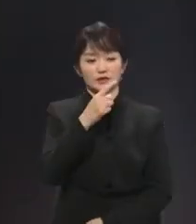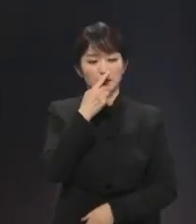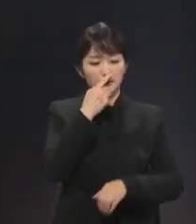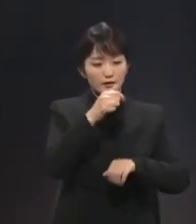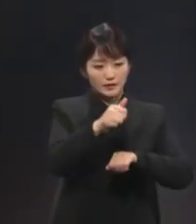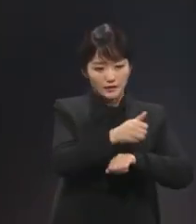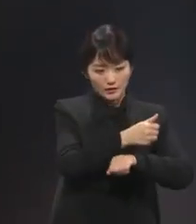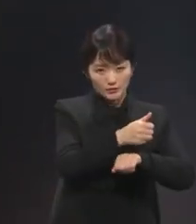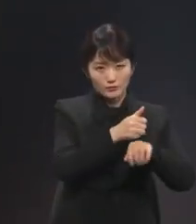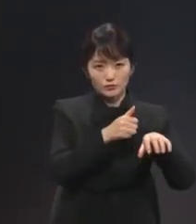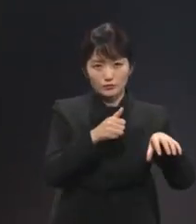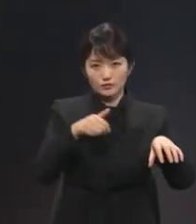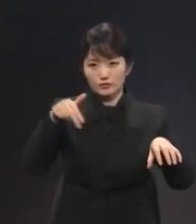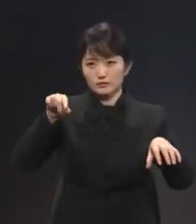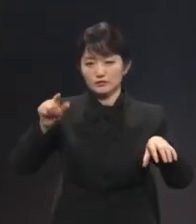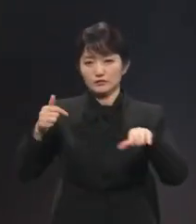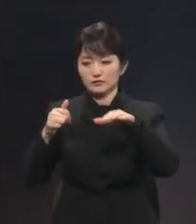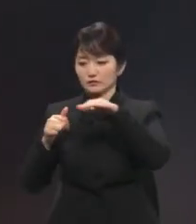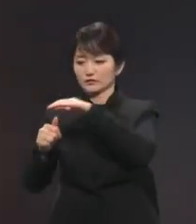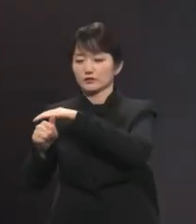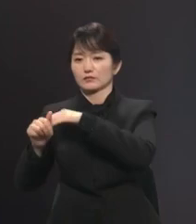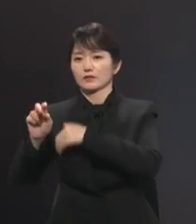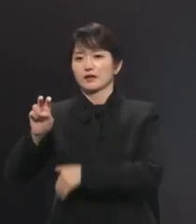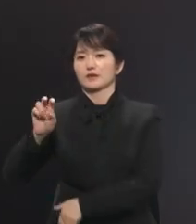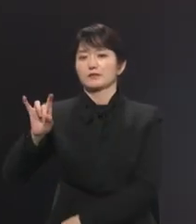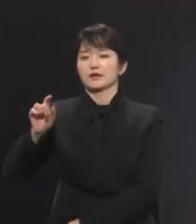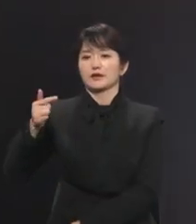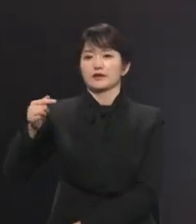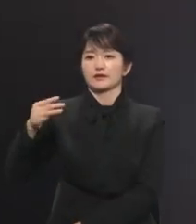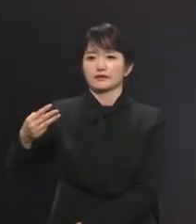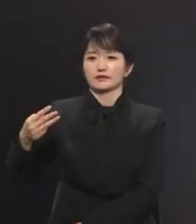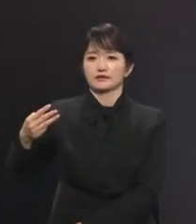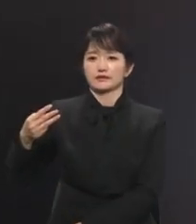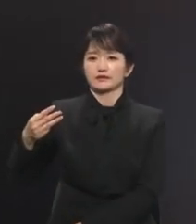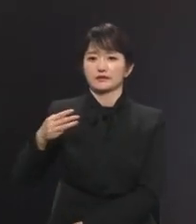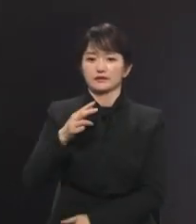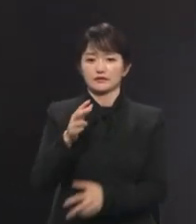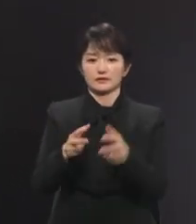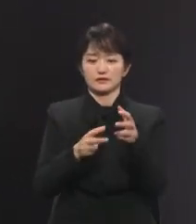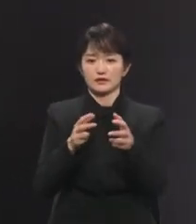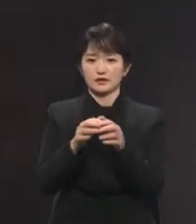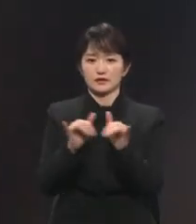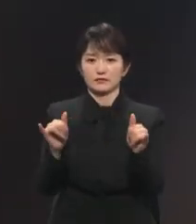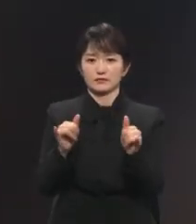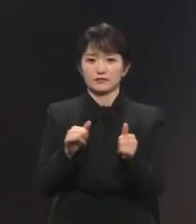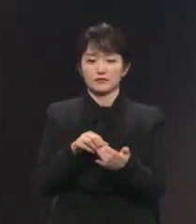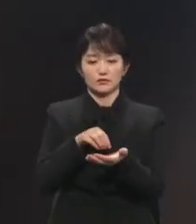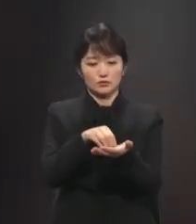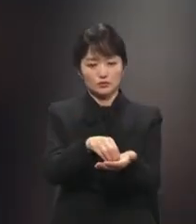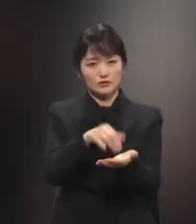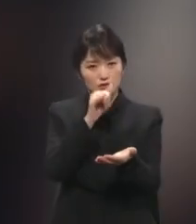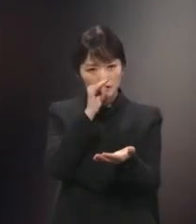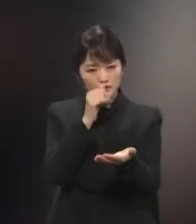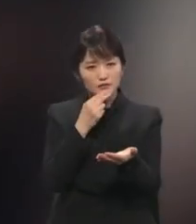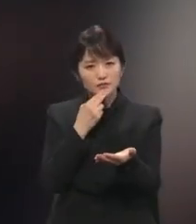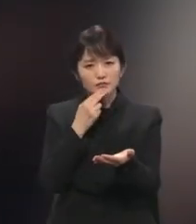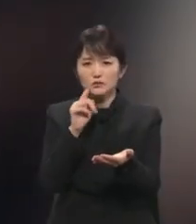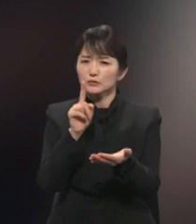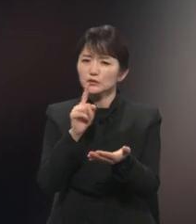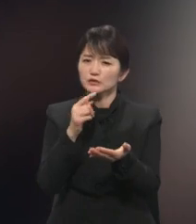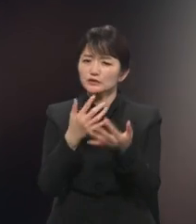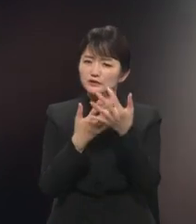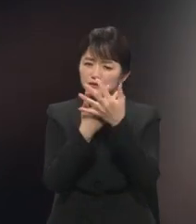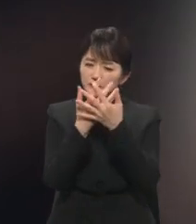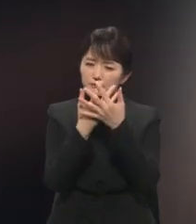전시가 뭐 대표다 주장하는 매월의 팬싱 학원이 사업자 등록증이 있는지 어떤 형태인지는 아직 분명한데요